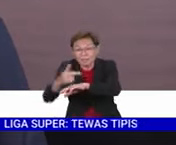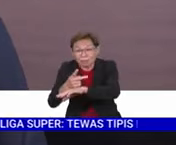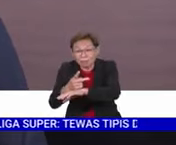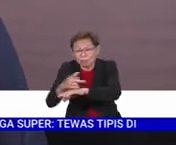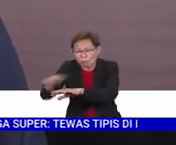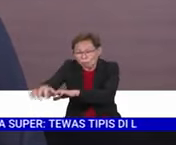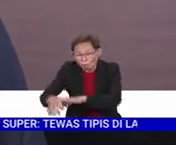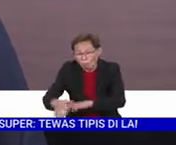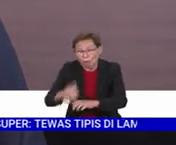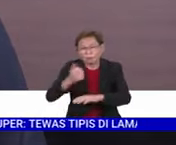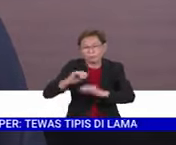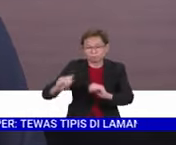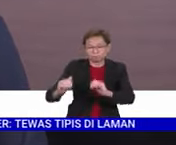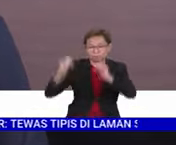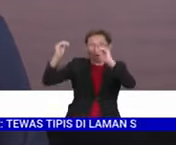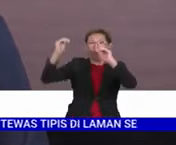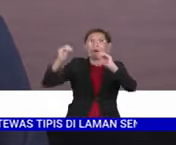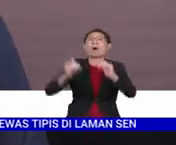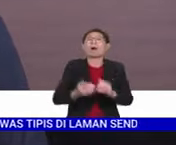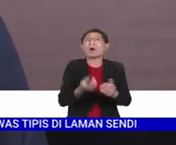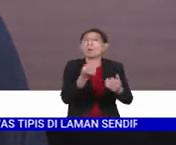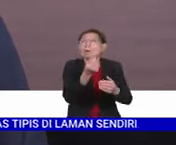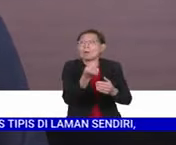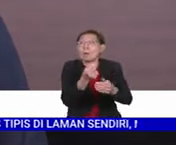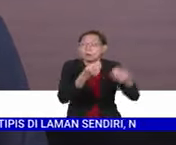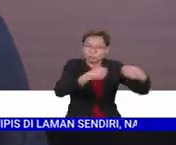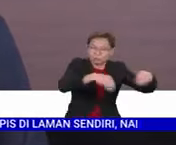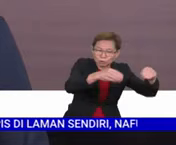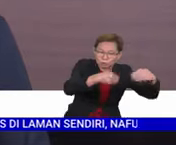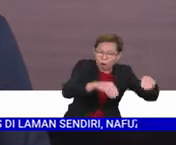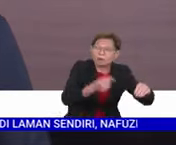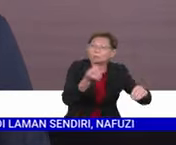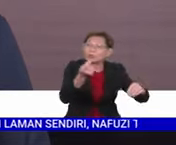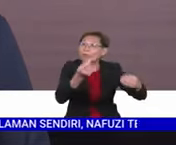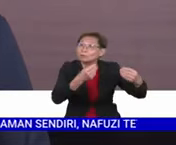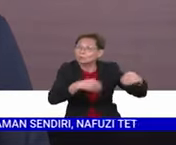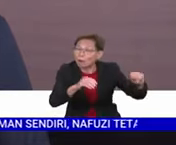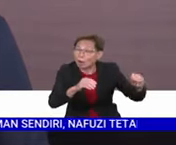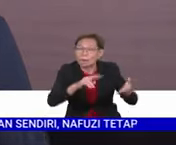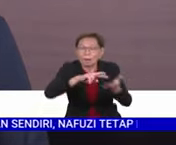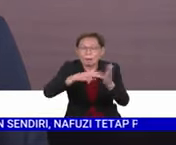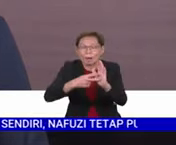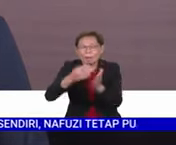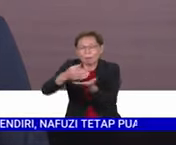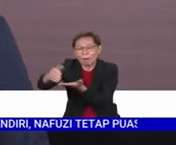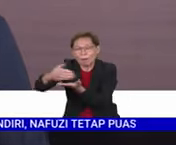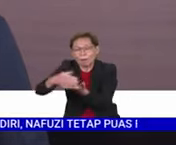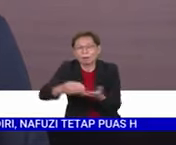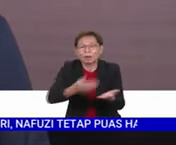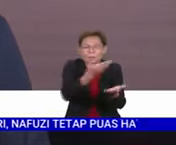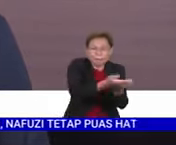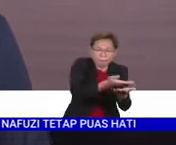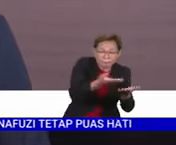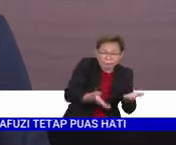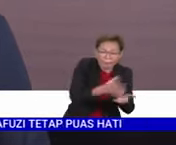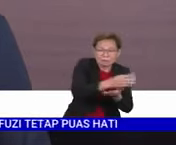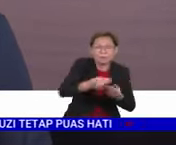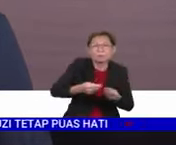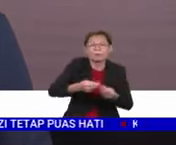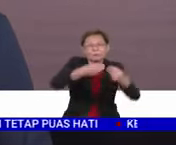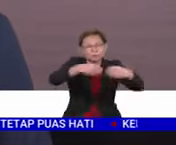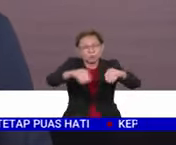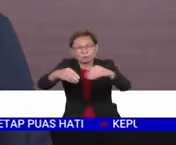level lagi supaya nilai-nilai komersial di mana pengagihan, pembelian dan